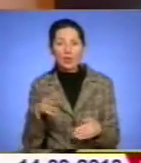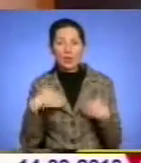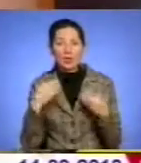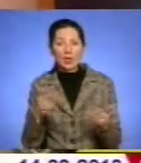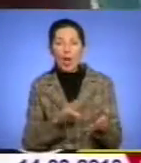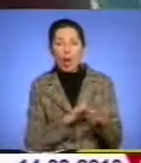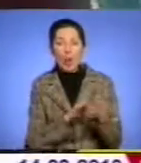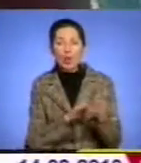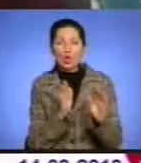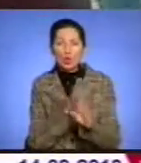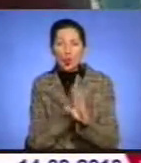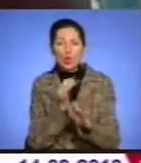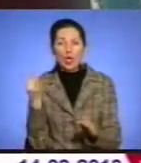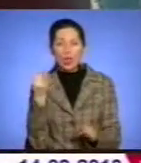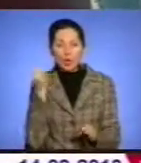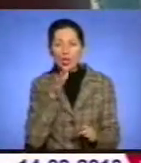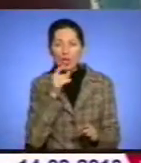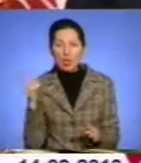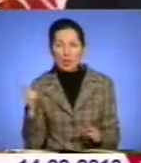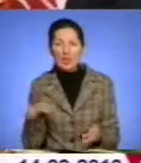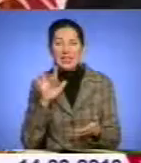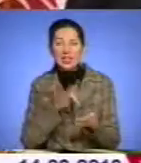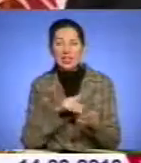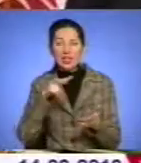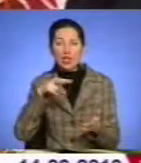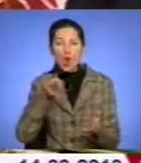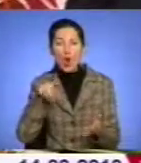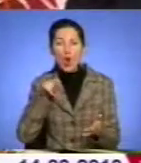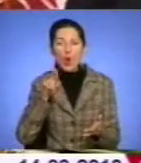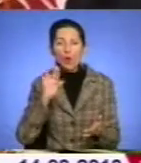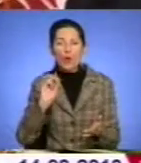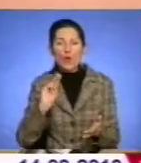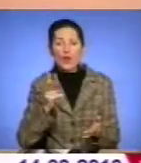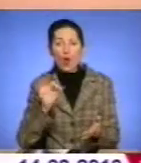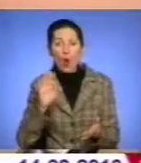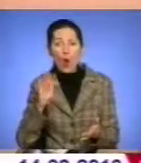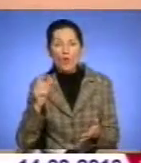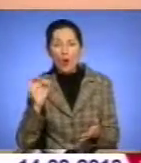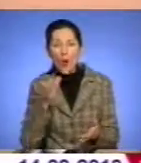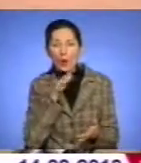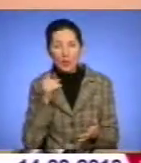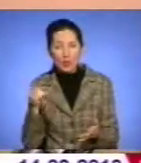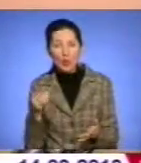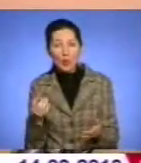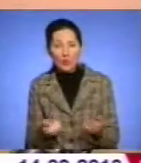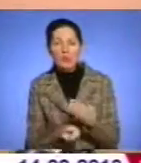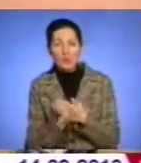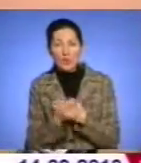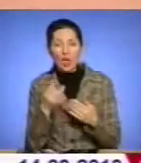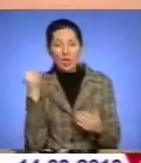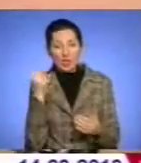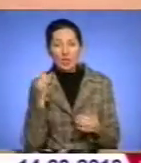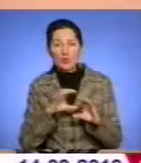просторі, історії і часі. Центр льодовикового періоду викликає інтерес у світі. смотрим на то, какие следы